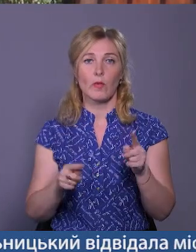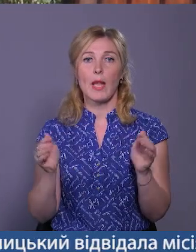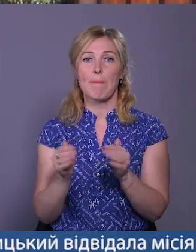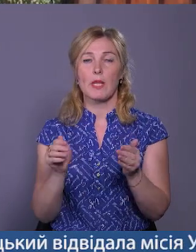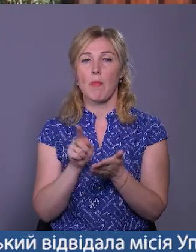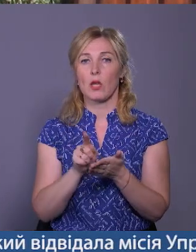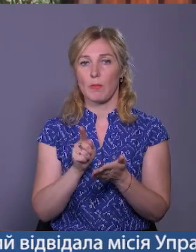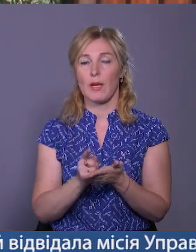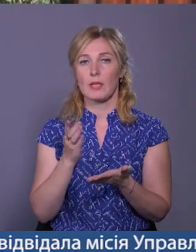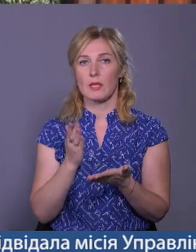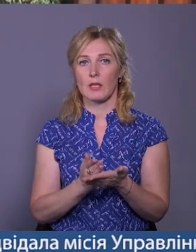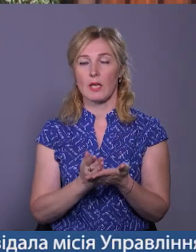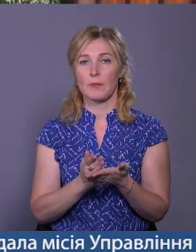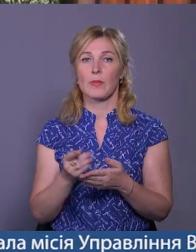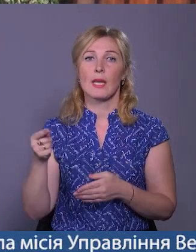складає